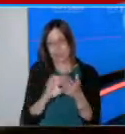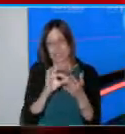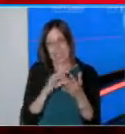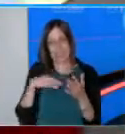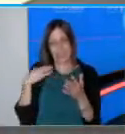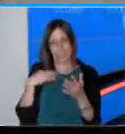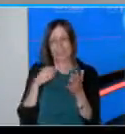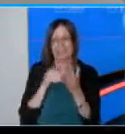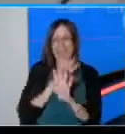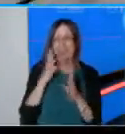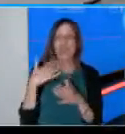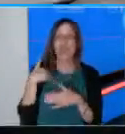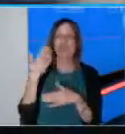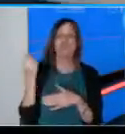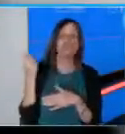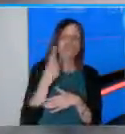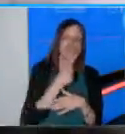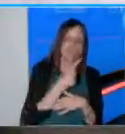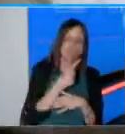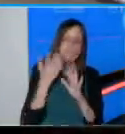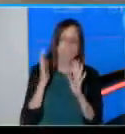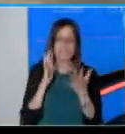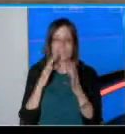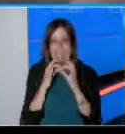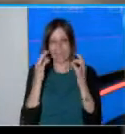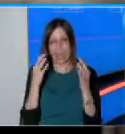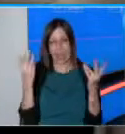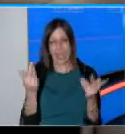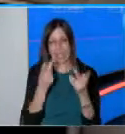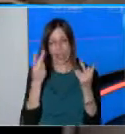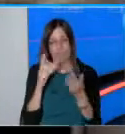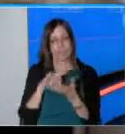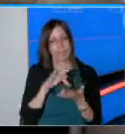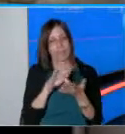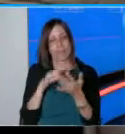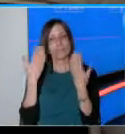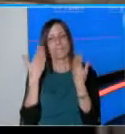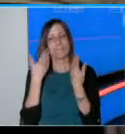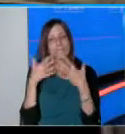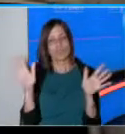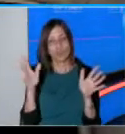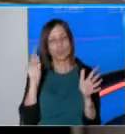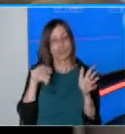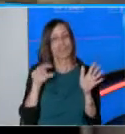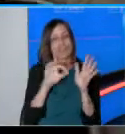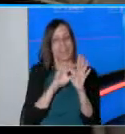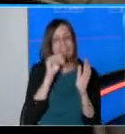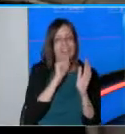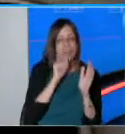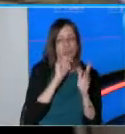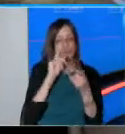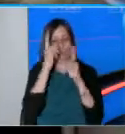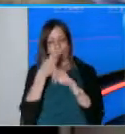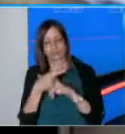הבריאות, ולכן רק בעוד שבוע, פחות או יותר, יתחילו ההקלות במקומות פתוחים שיש בהם תו ירוק,